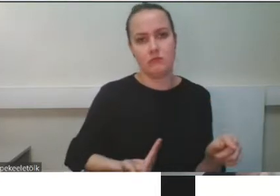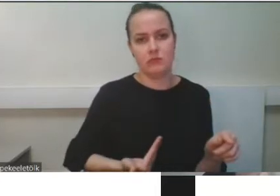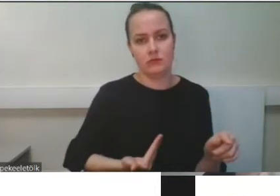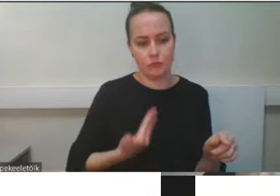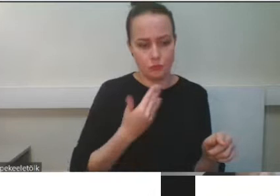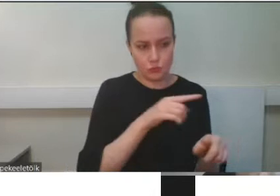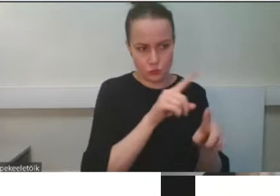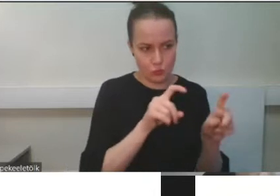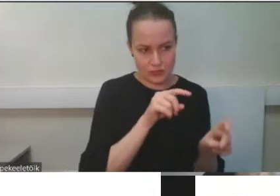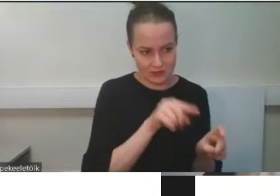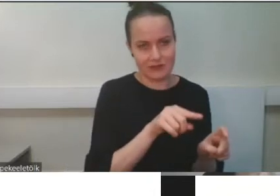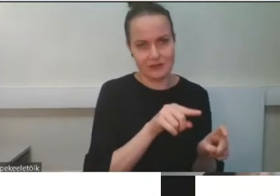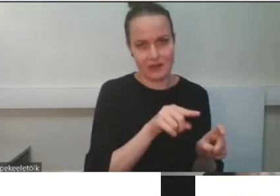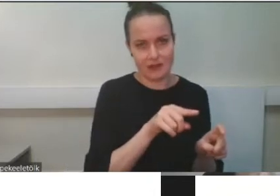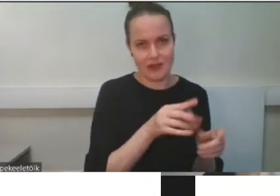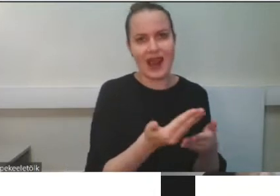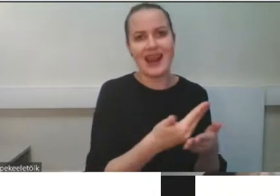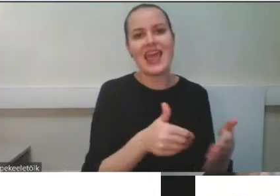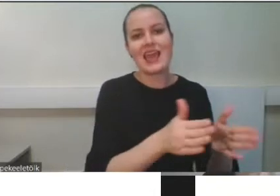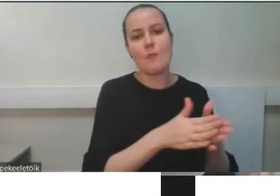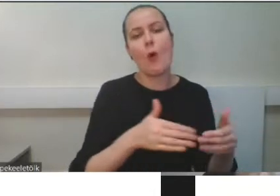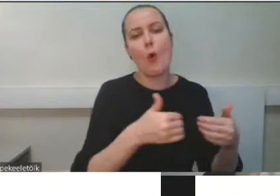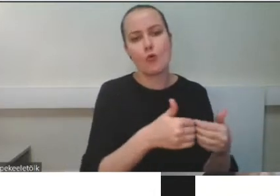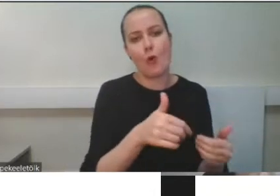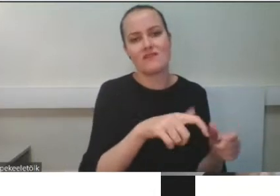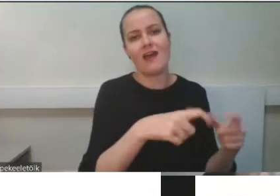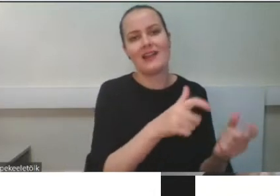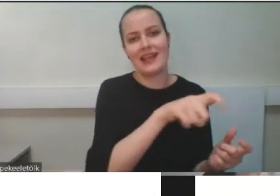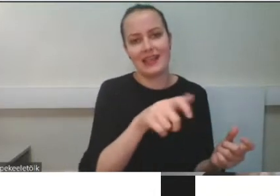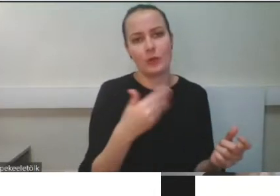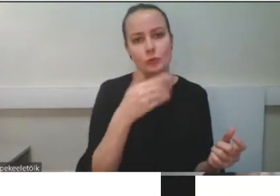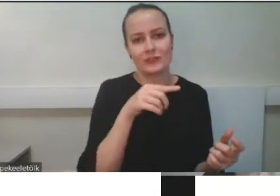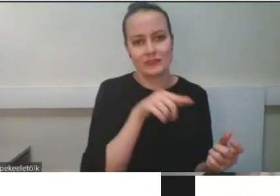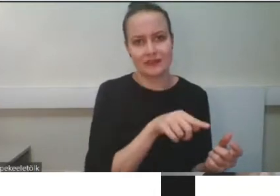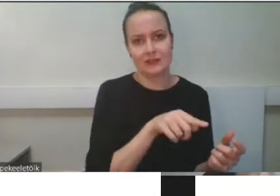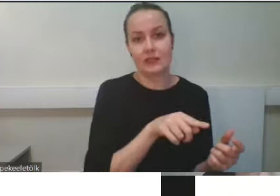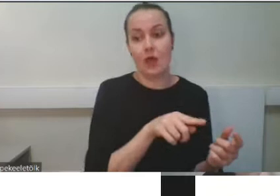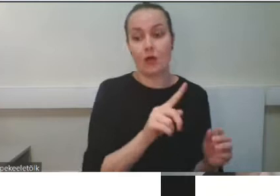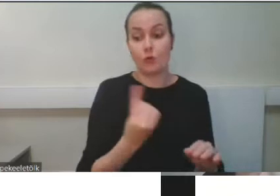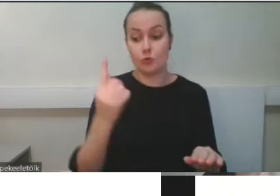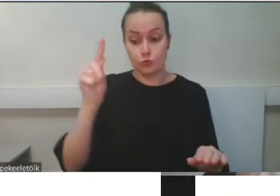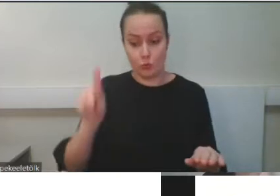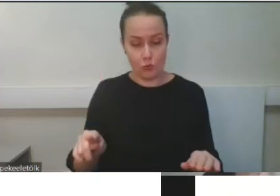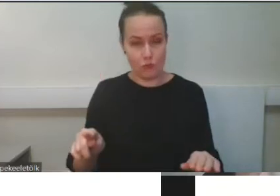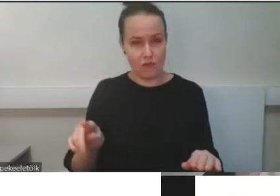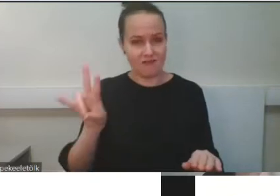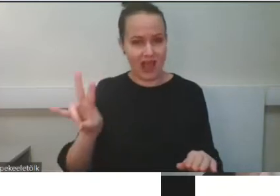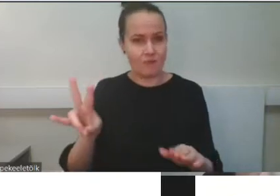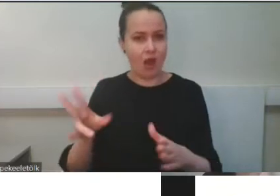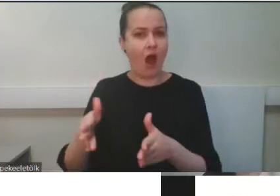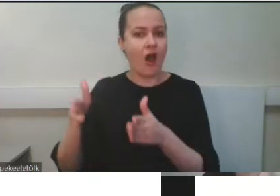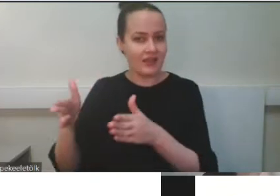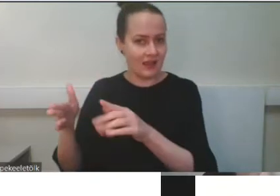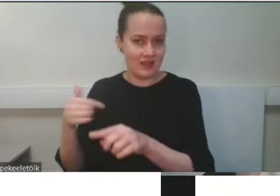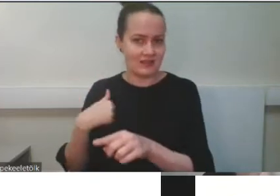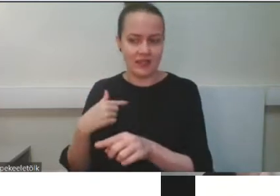Euroopa statistikasüsteemis ja ka tegelikult Eestis sellised probleemid, mis puude või